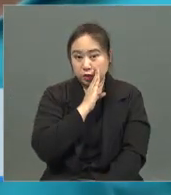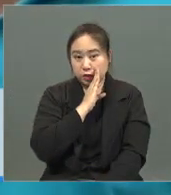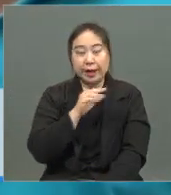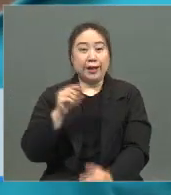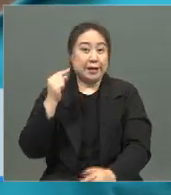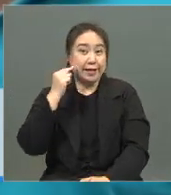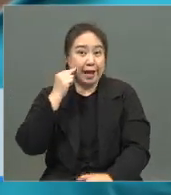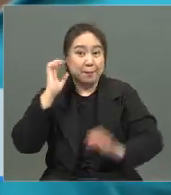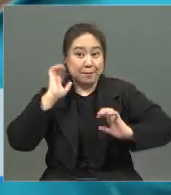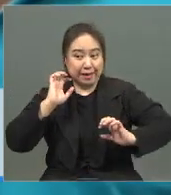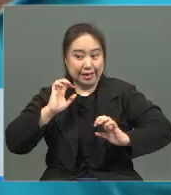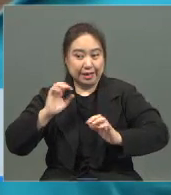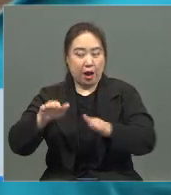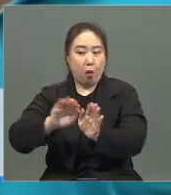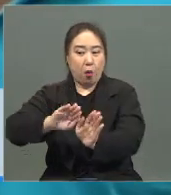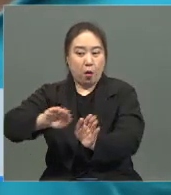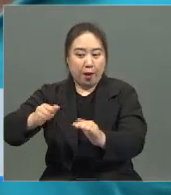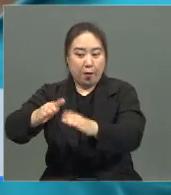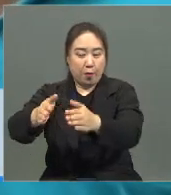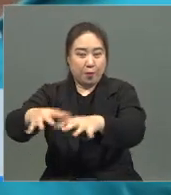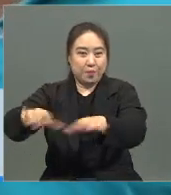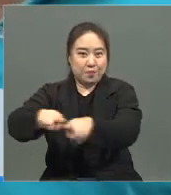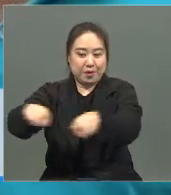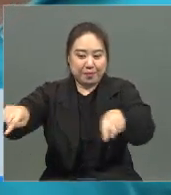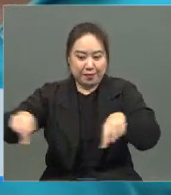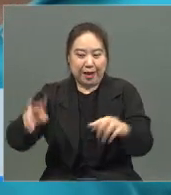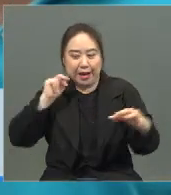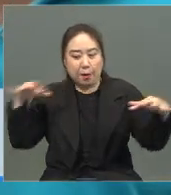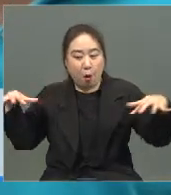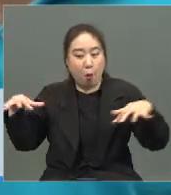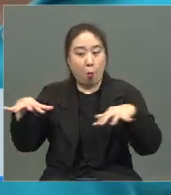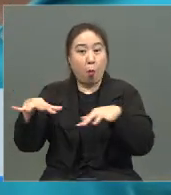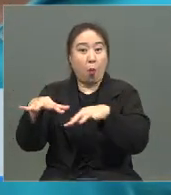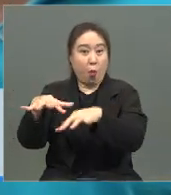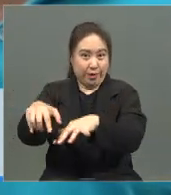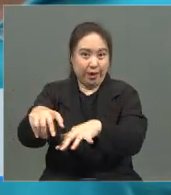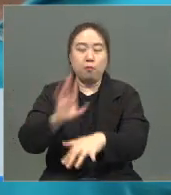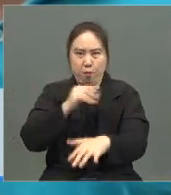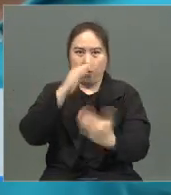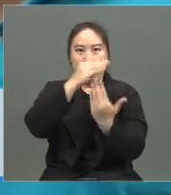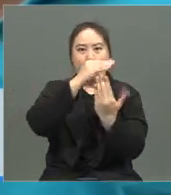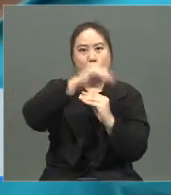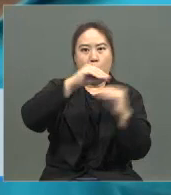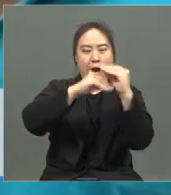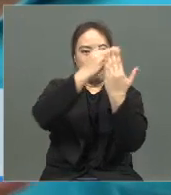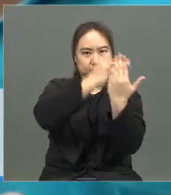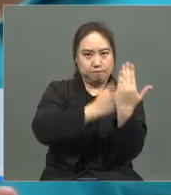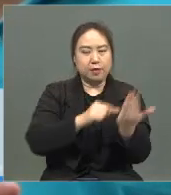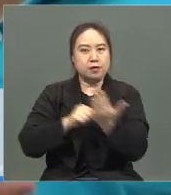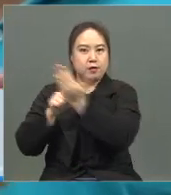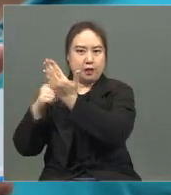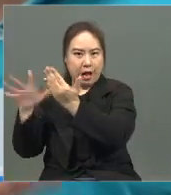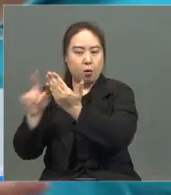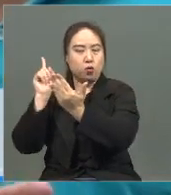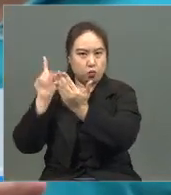ลิงนะครับอันนี้ผมเสนอไปแล้วนะครับโครงการผมเสนอไปกรมชลประทานแล้วนะครับเพราะมันต้องอยู่ในแผนระยะปานกลางมัน